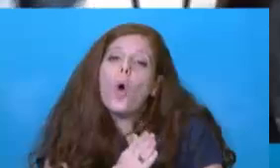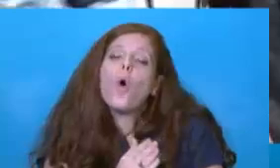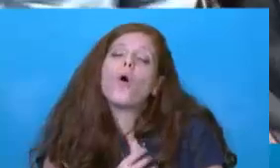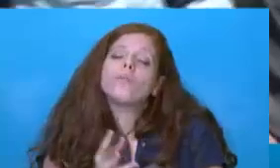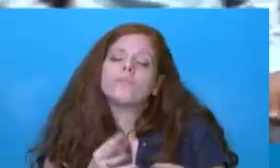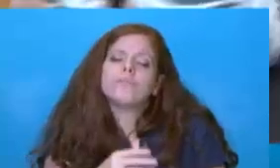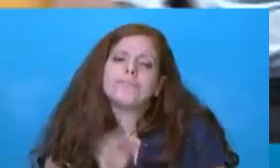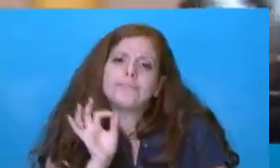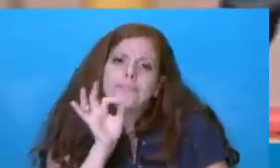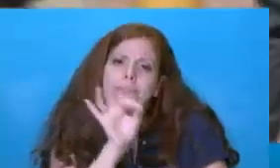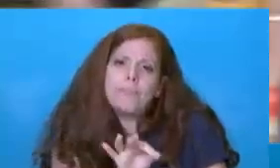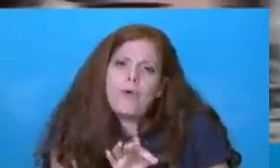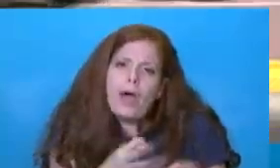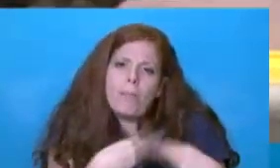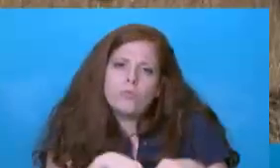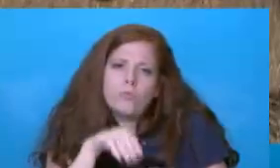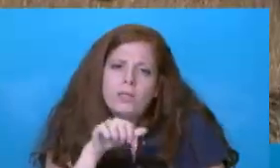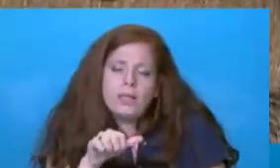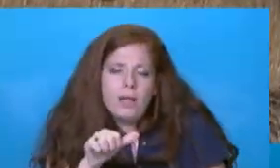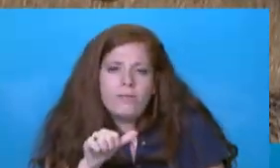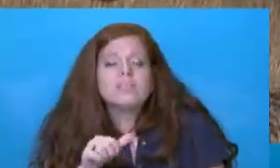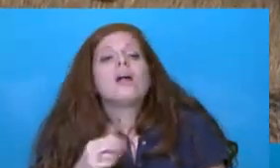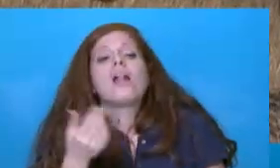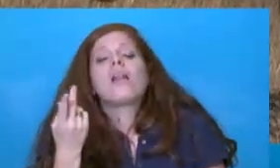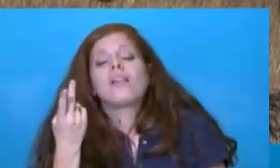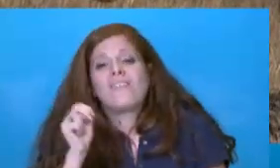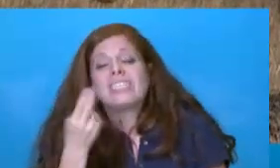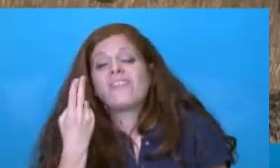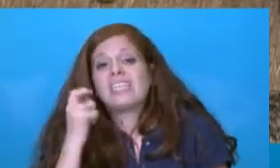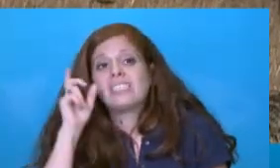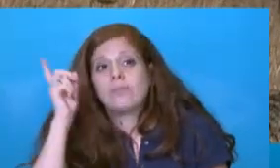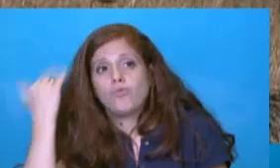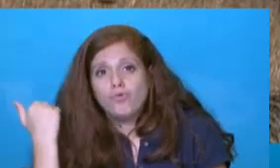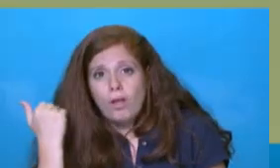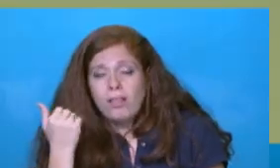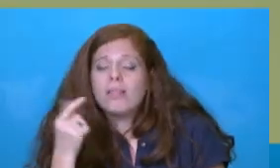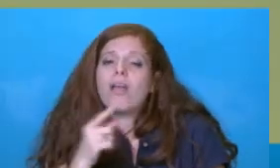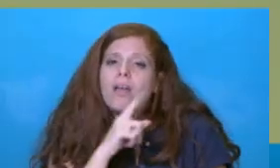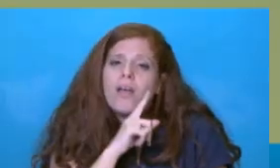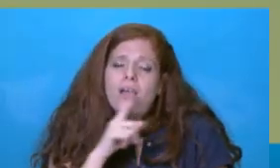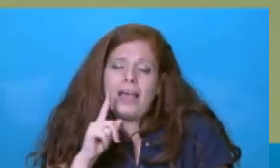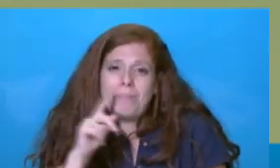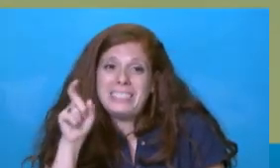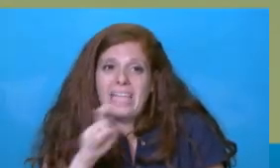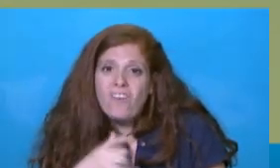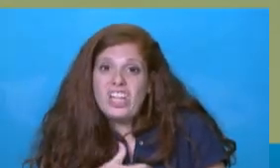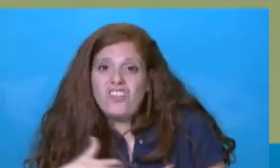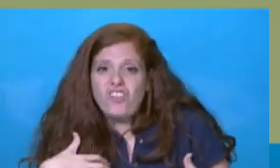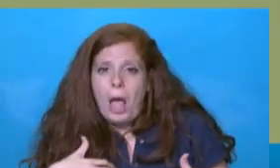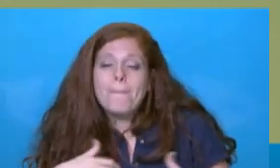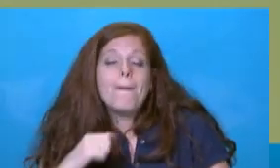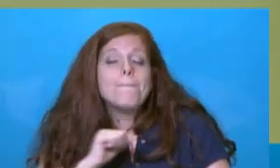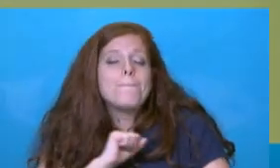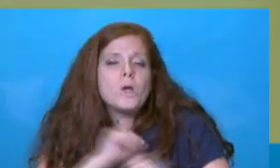לפני 15 שנה נפצעה האם זהבה בפיגוע התאבדות בקו 14 א' בירושלים. 8 בני אדם נרצחו